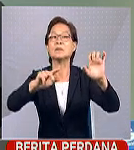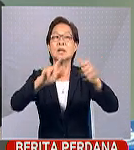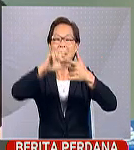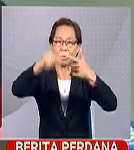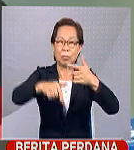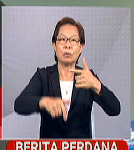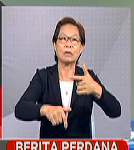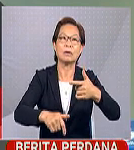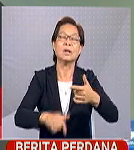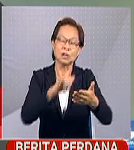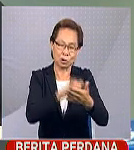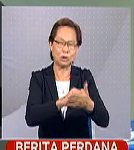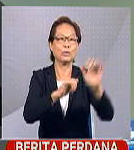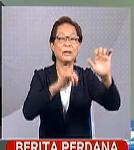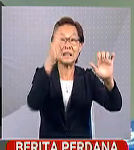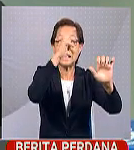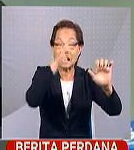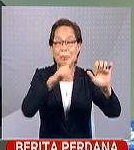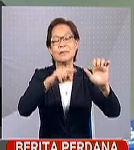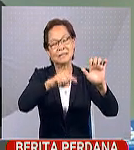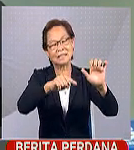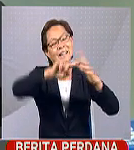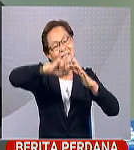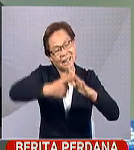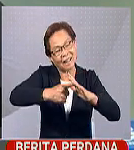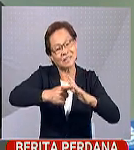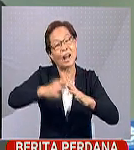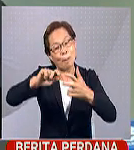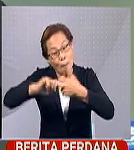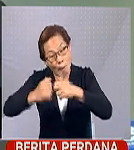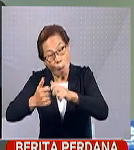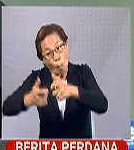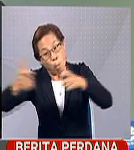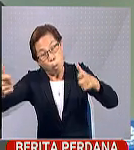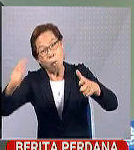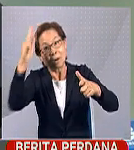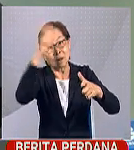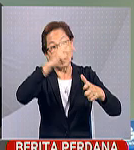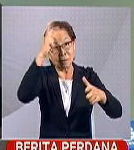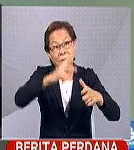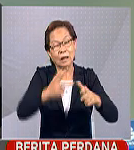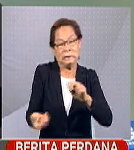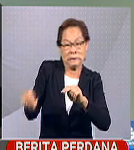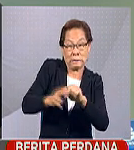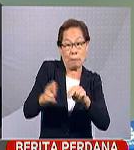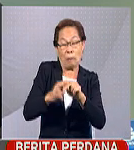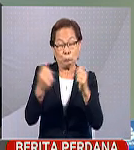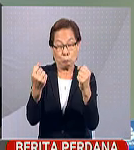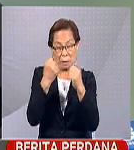Kemudian disitulah nanti lahirnya isu besar yang kerajaan harus come up with a strong